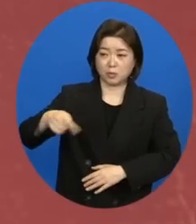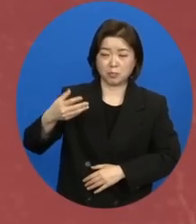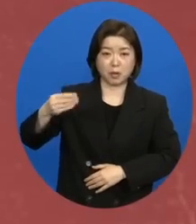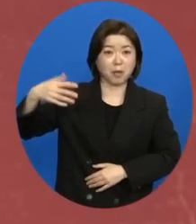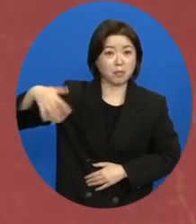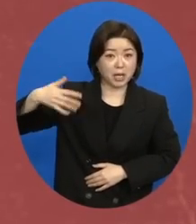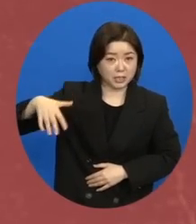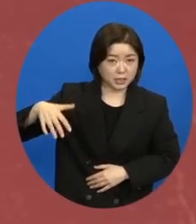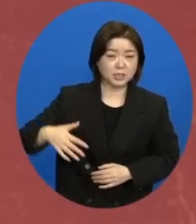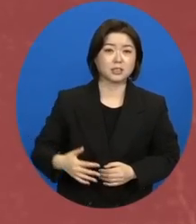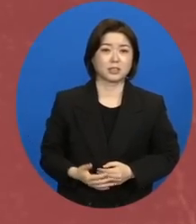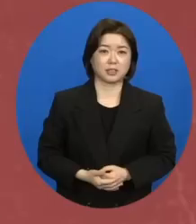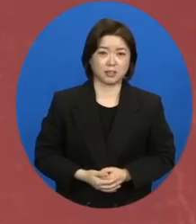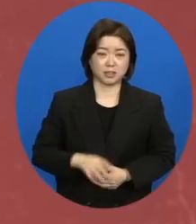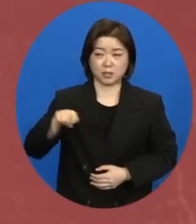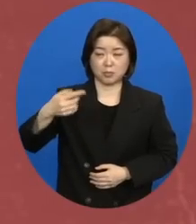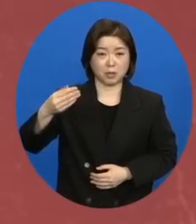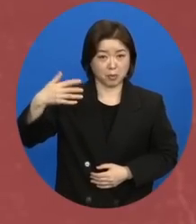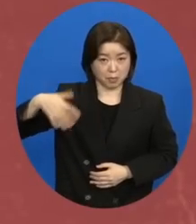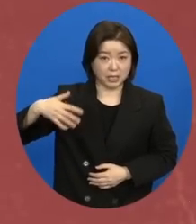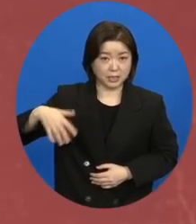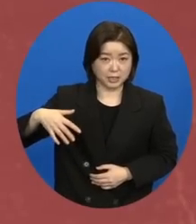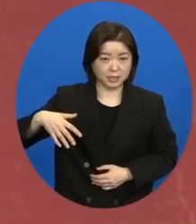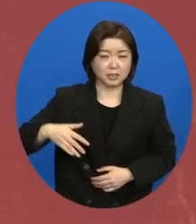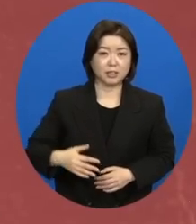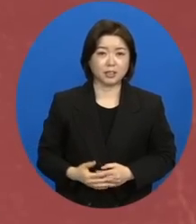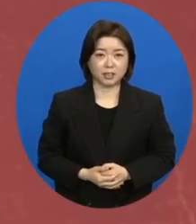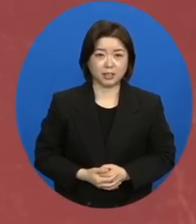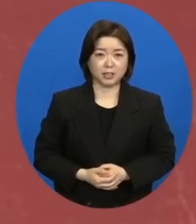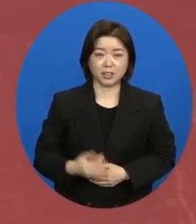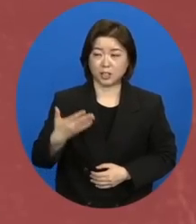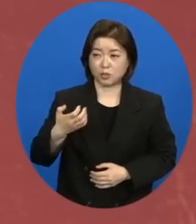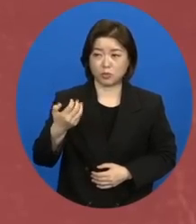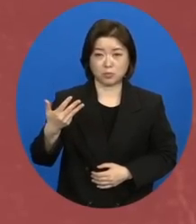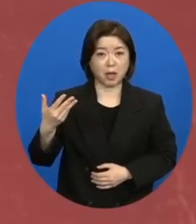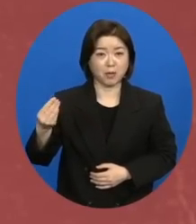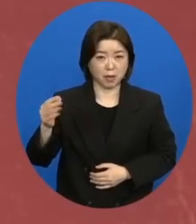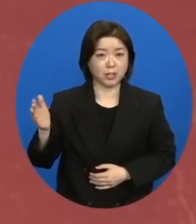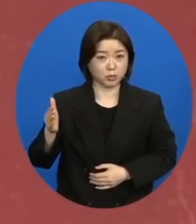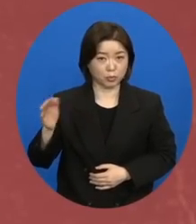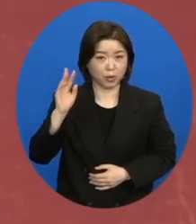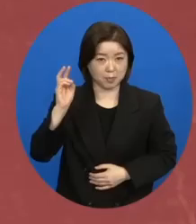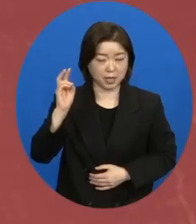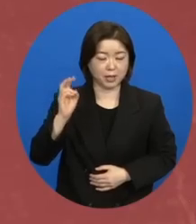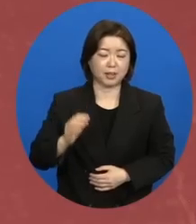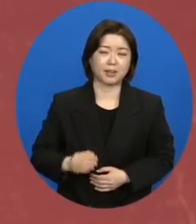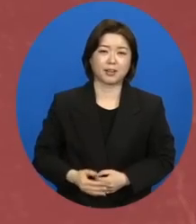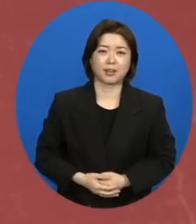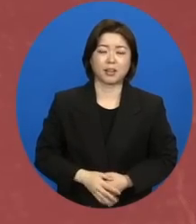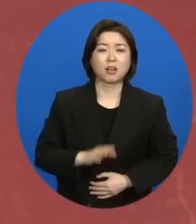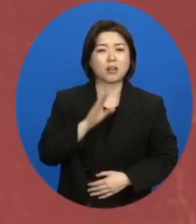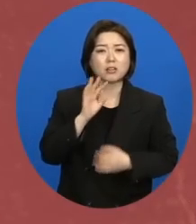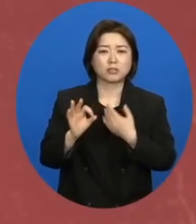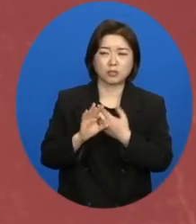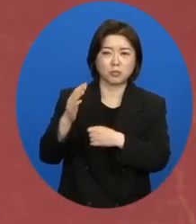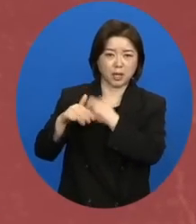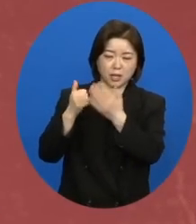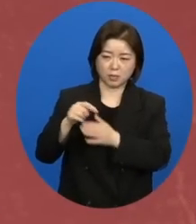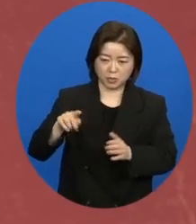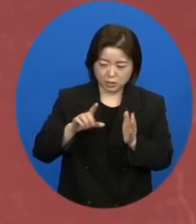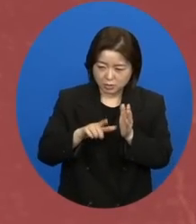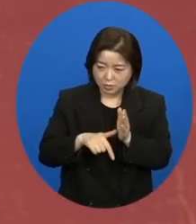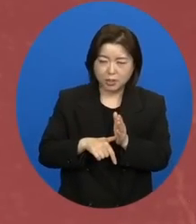됐다면서요. 100만 명이 98만인가 들었어요 제가. 그러면 하나님이 이 시간에